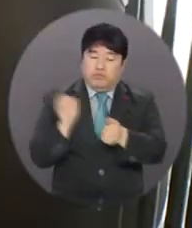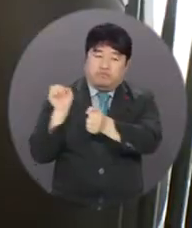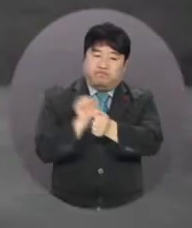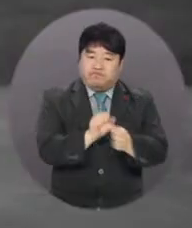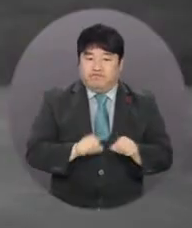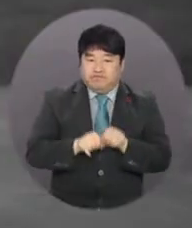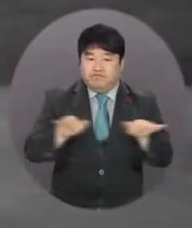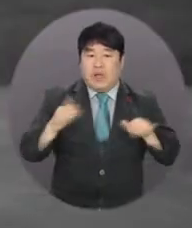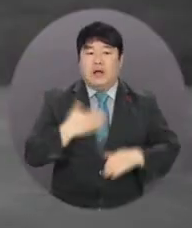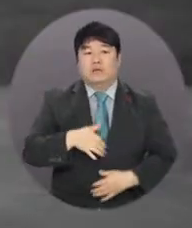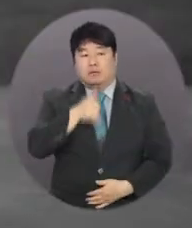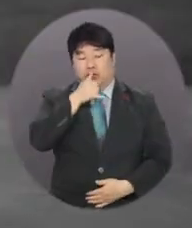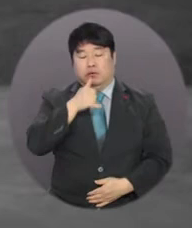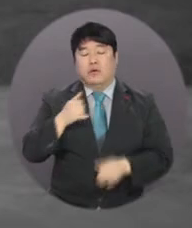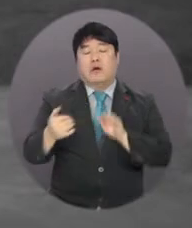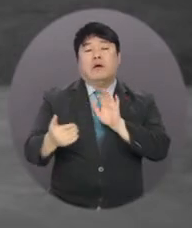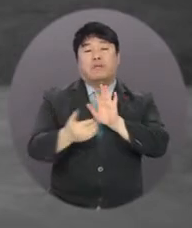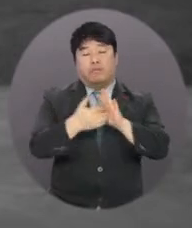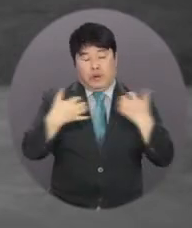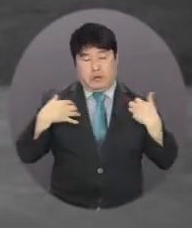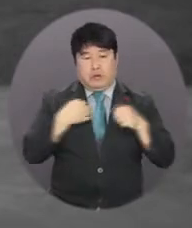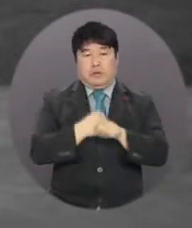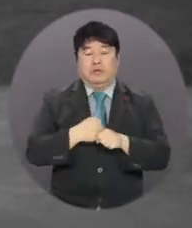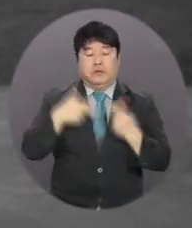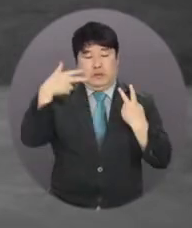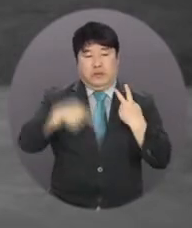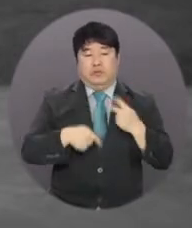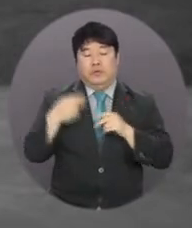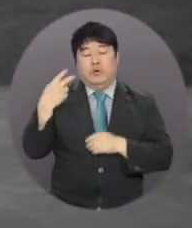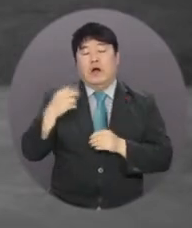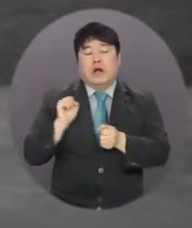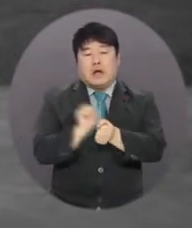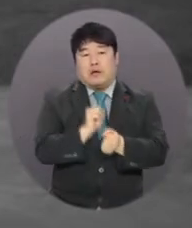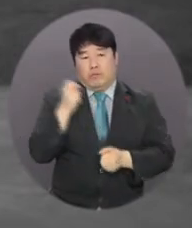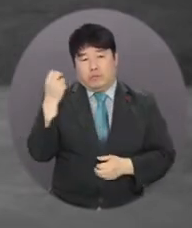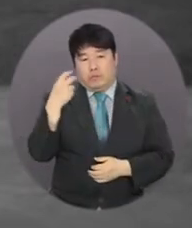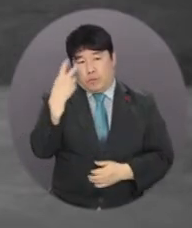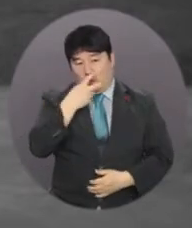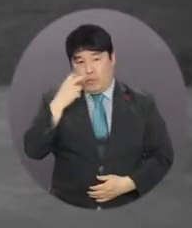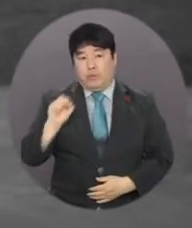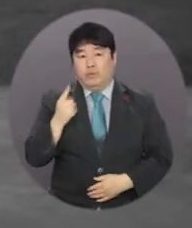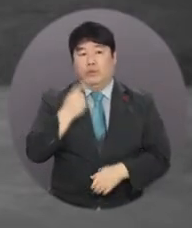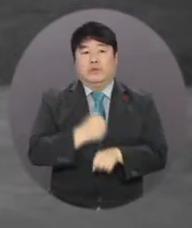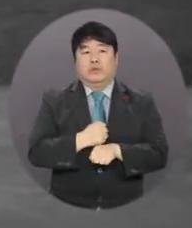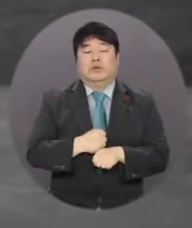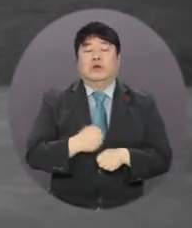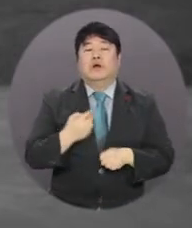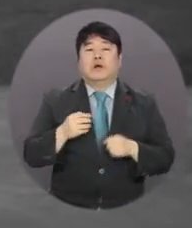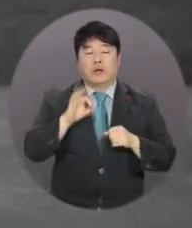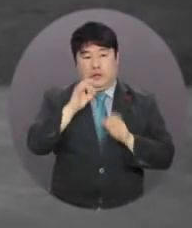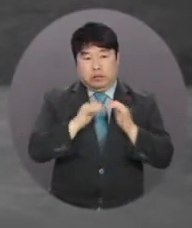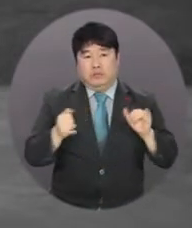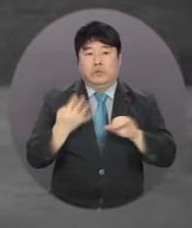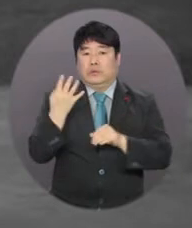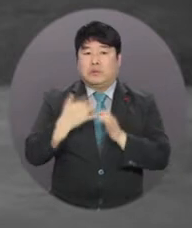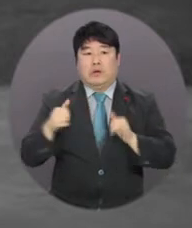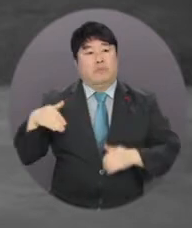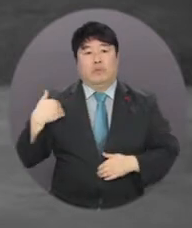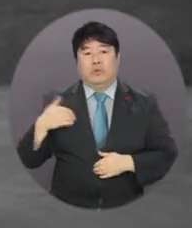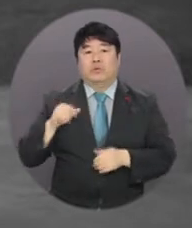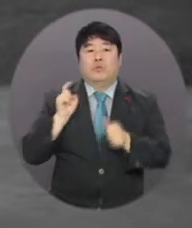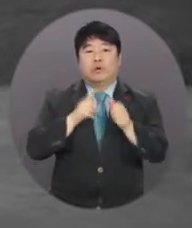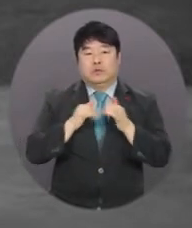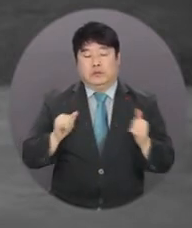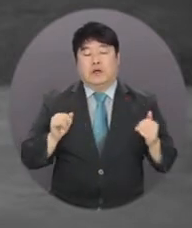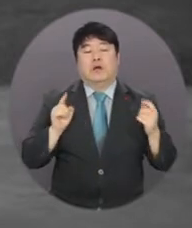있습니다. 방역당국이 최근 2주간 감염 경로를 분석한 결과 10명 중 4명은 선행 확진자와 접촉한 것으로 나타났으며